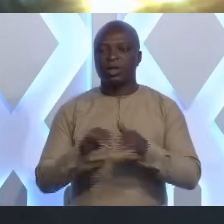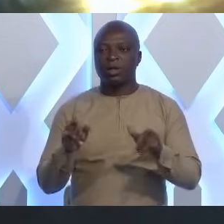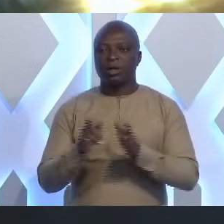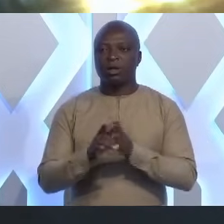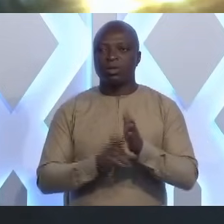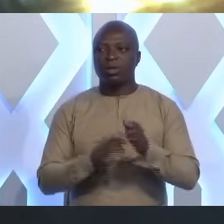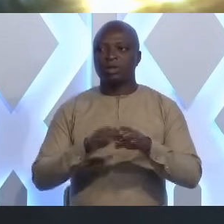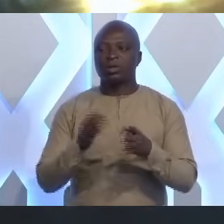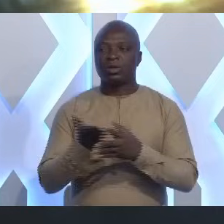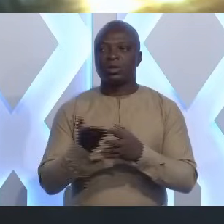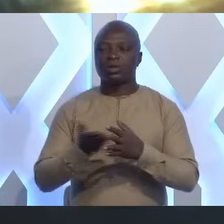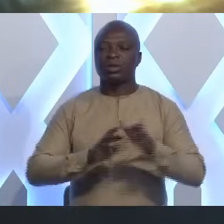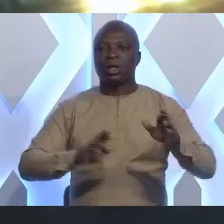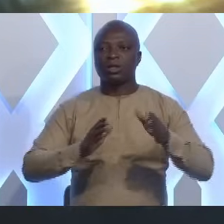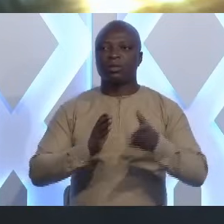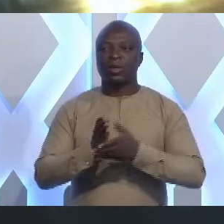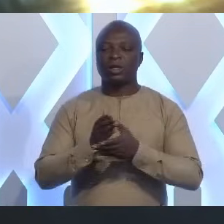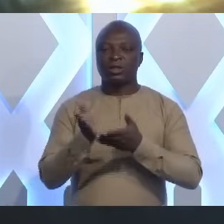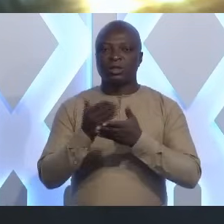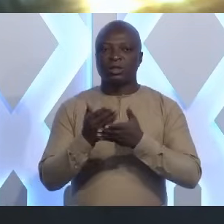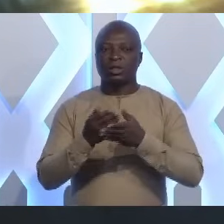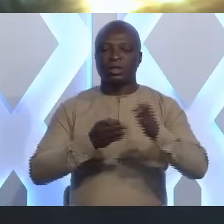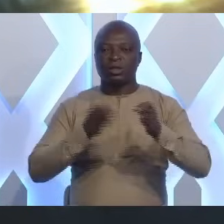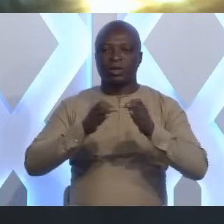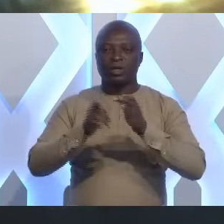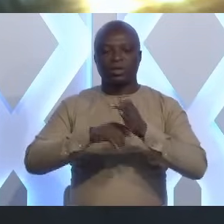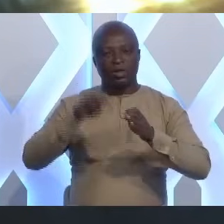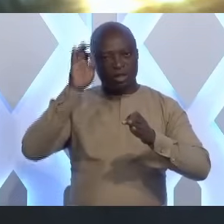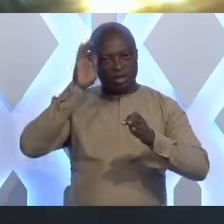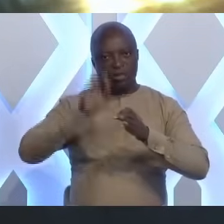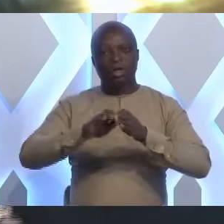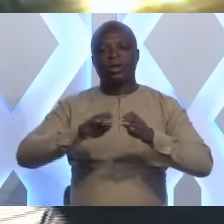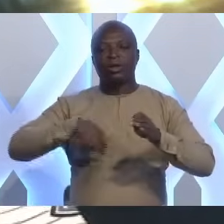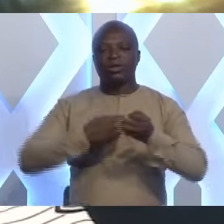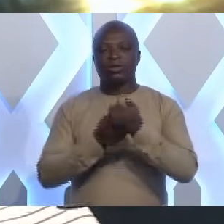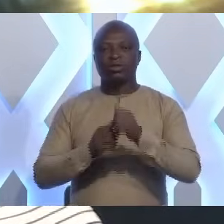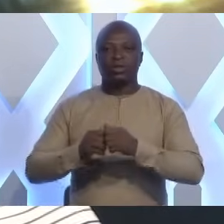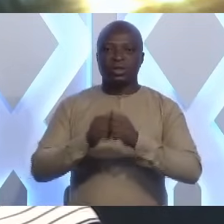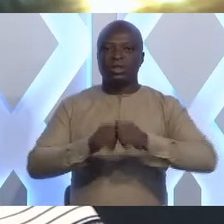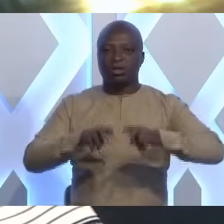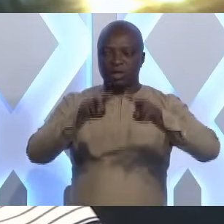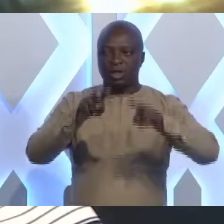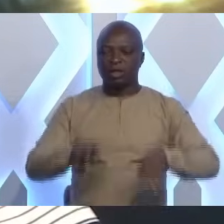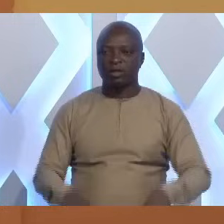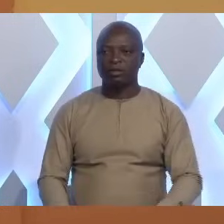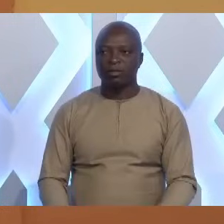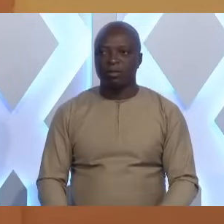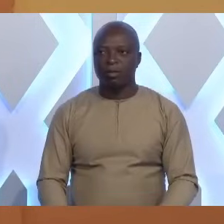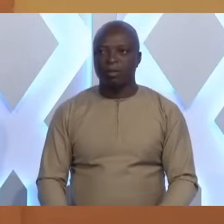ce dossier réalisé par Maoko Ayanor et présenté par Karine Olanlo.